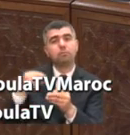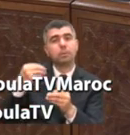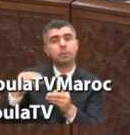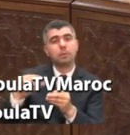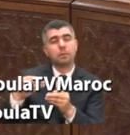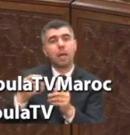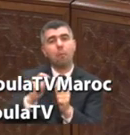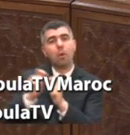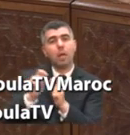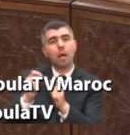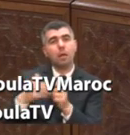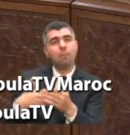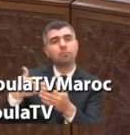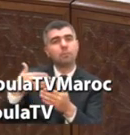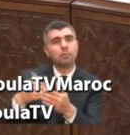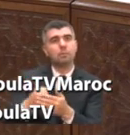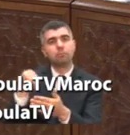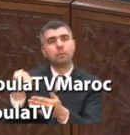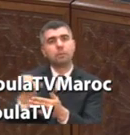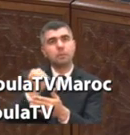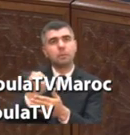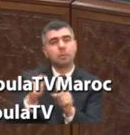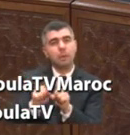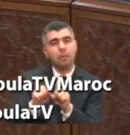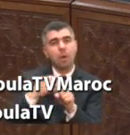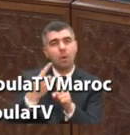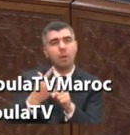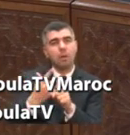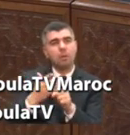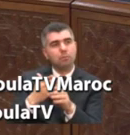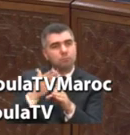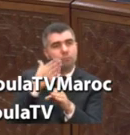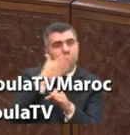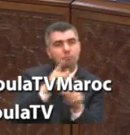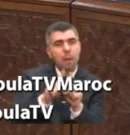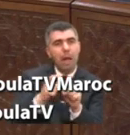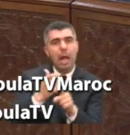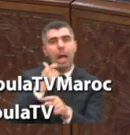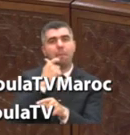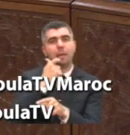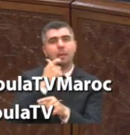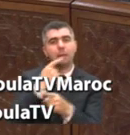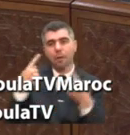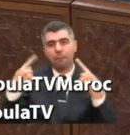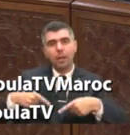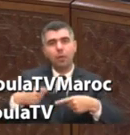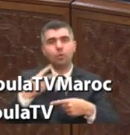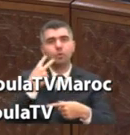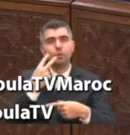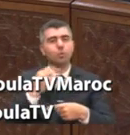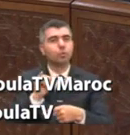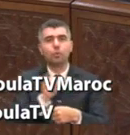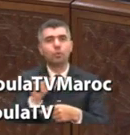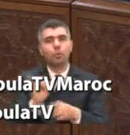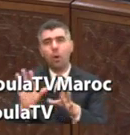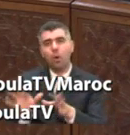بشأن هذا الموضوع، وقام الجانب التركي باللجوء إلى هيئة التحكيم بالمنظمة العالمية للتجارة لتنظر في هذه القضية، حيث